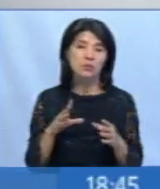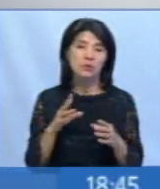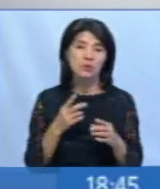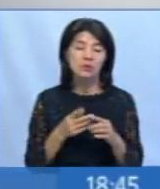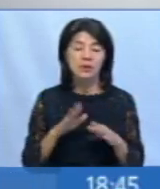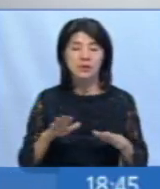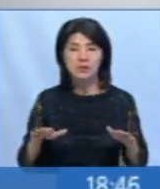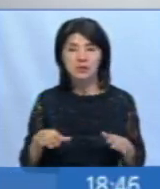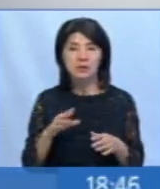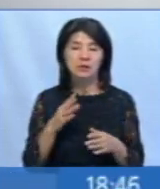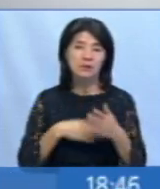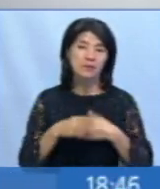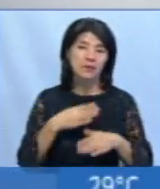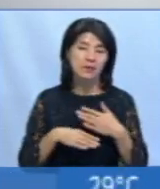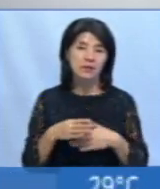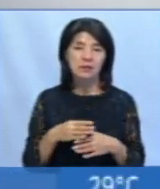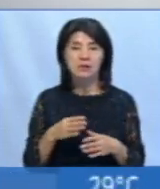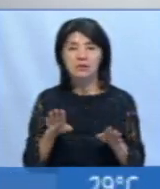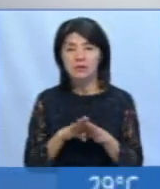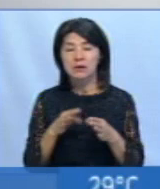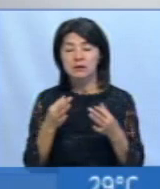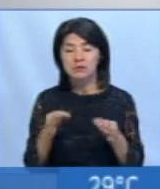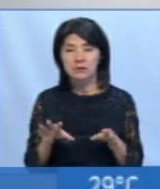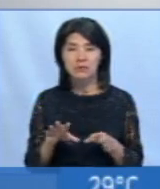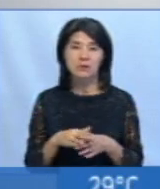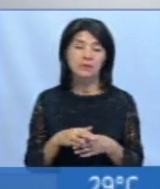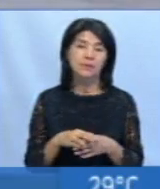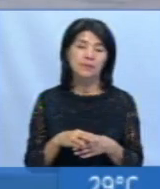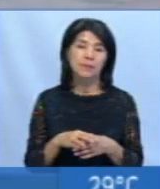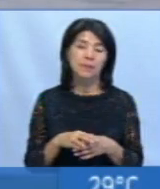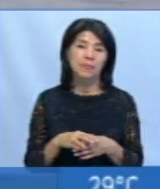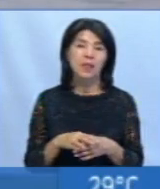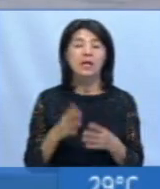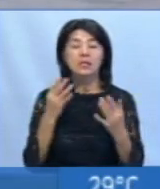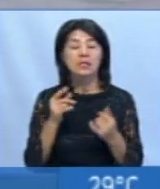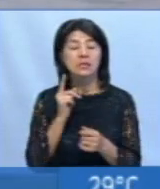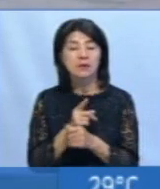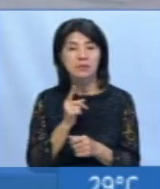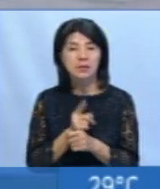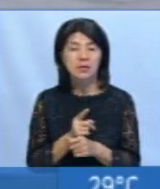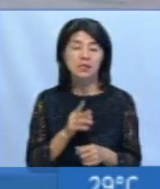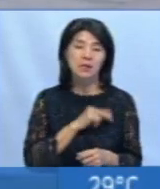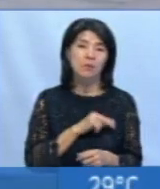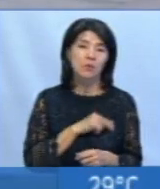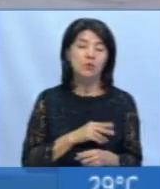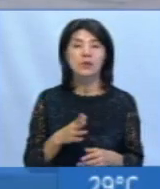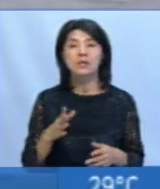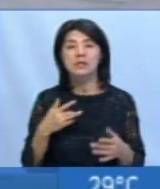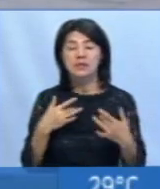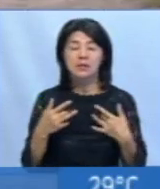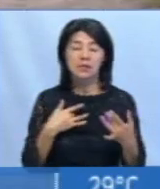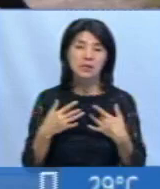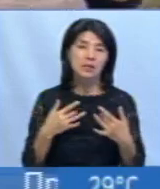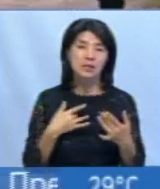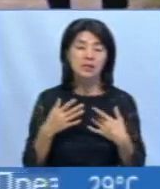потребностями. Также разрешена деятельность школ-интерната общего типа. Запрещается работа кинотеатров, караоке-баров, кальянных,